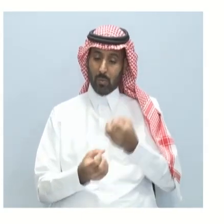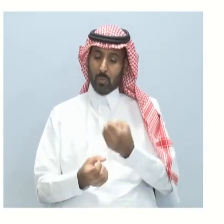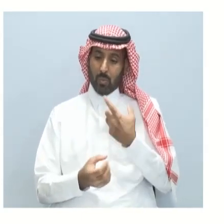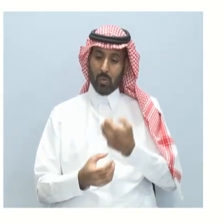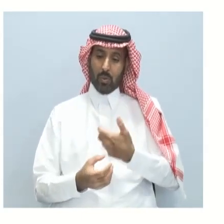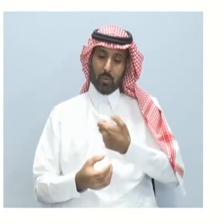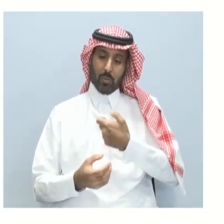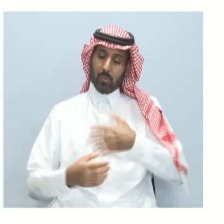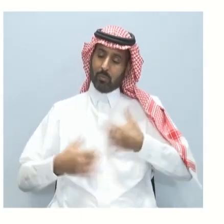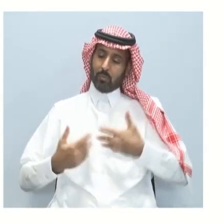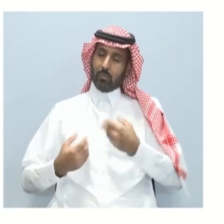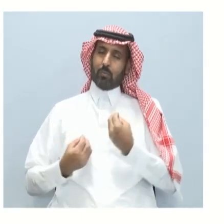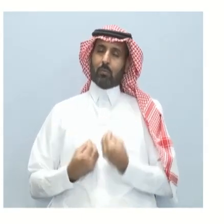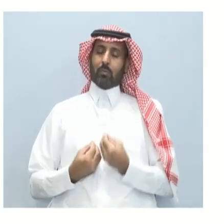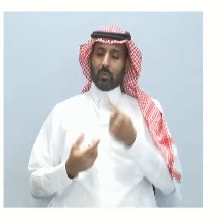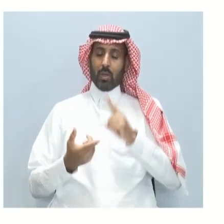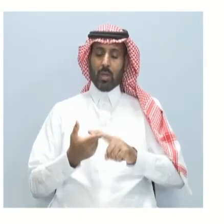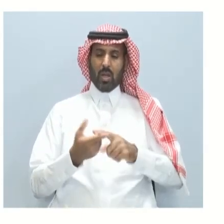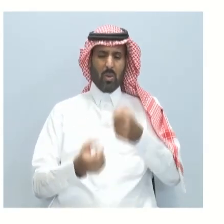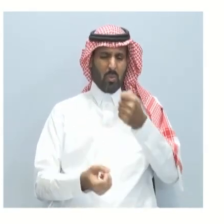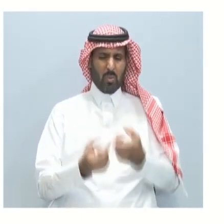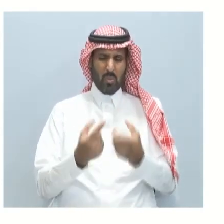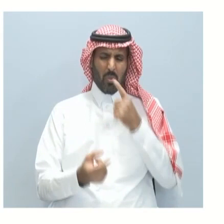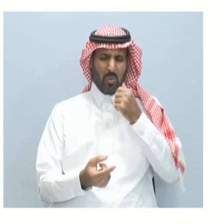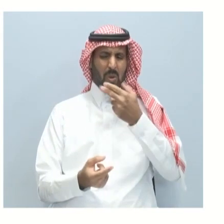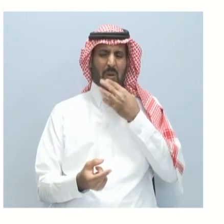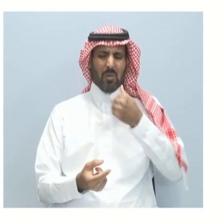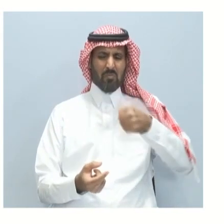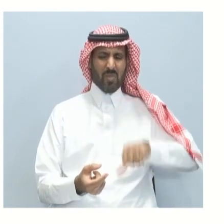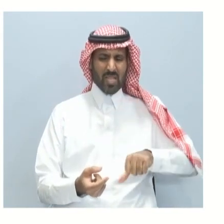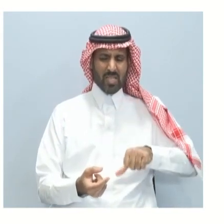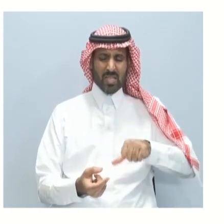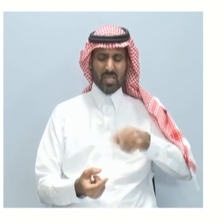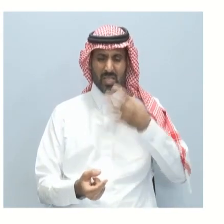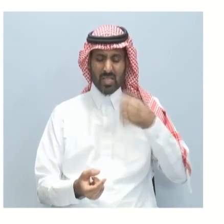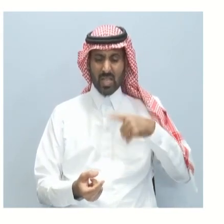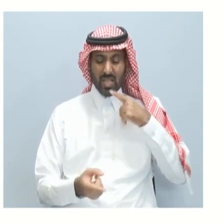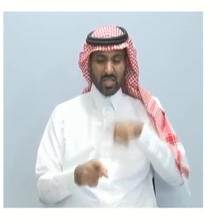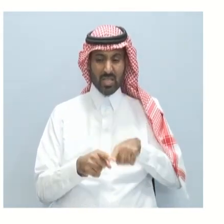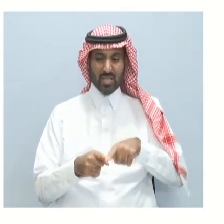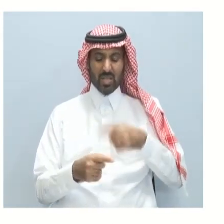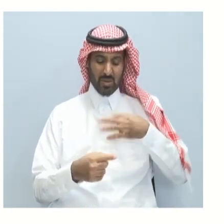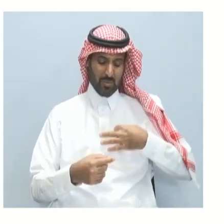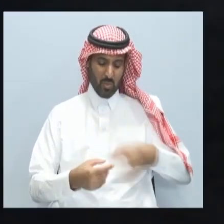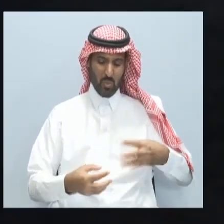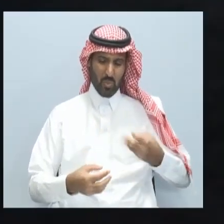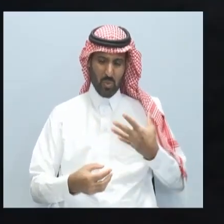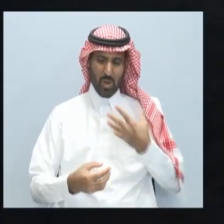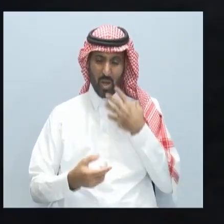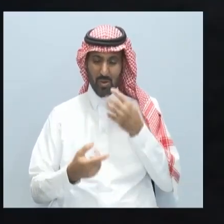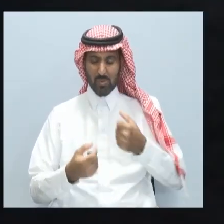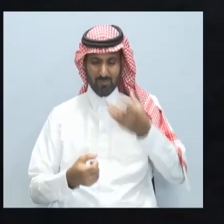ونافخ الكير إما أن يحرق ثيابك وإما أن تجد ريحا خبيثة. Now we have here from the